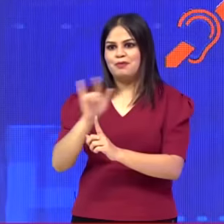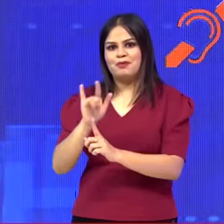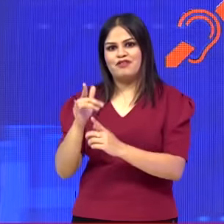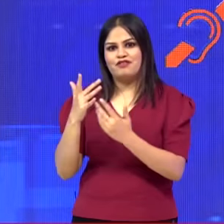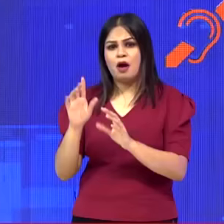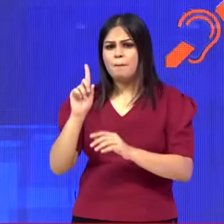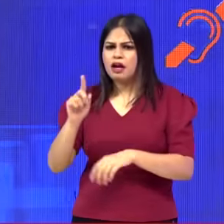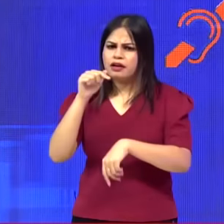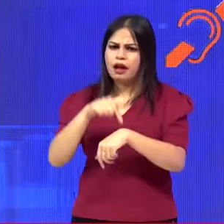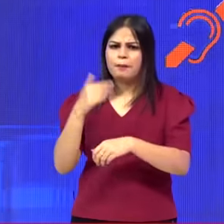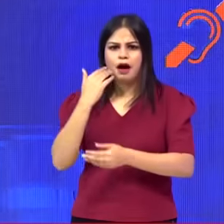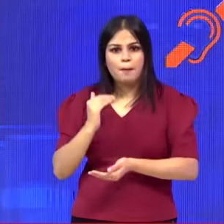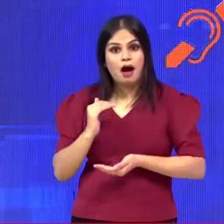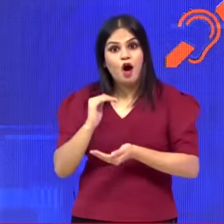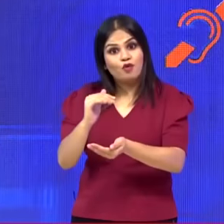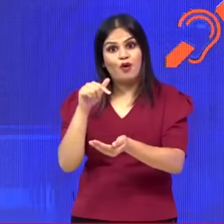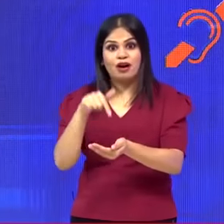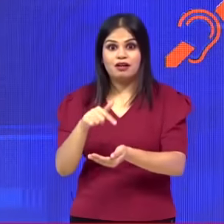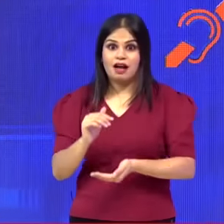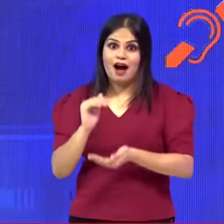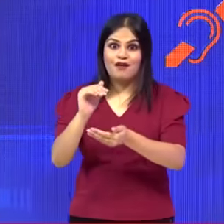hai award ki